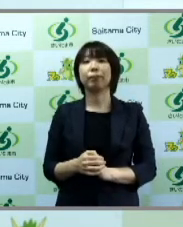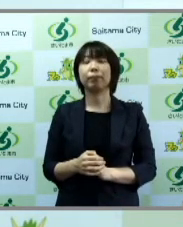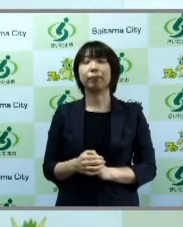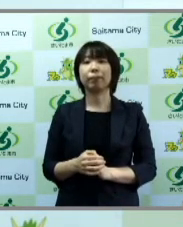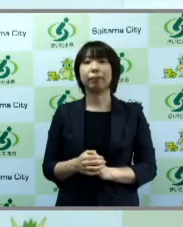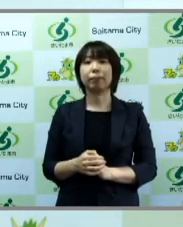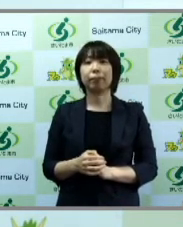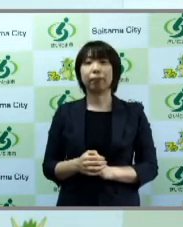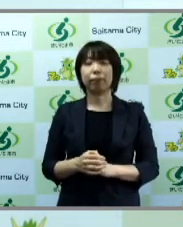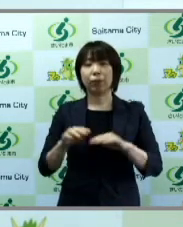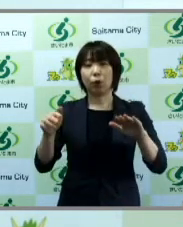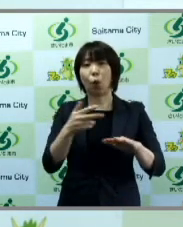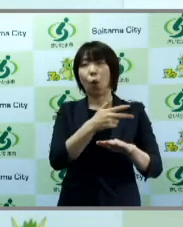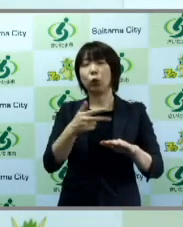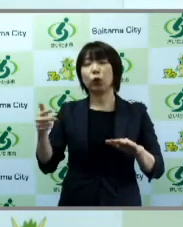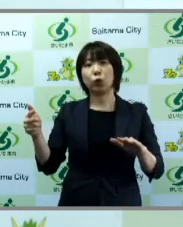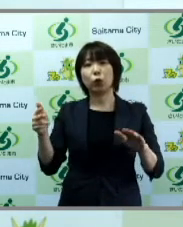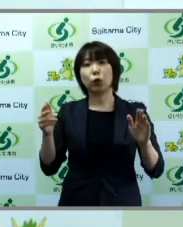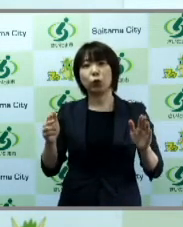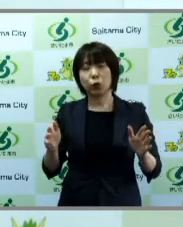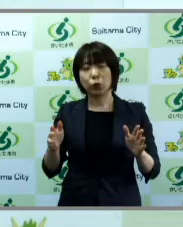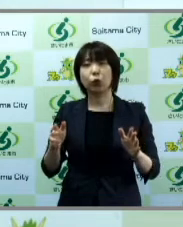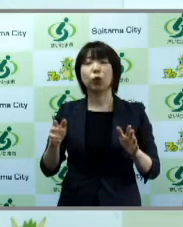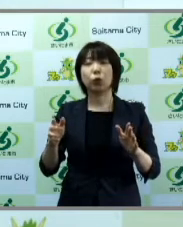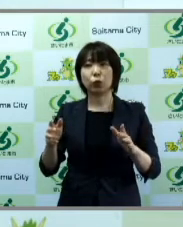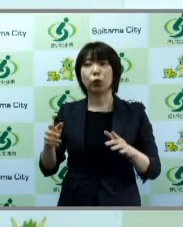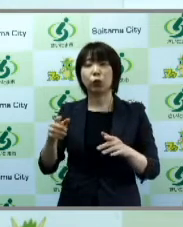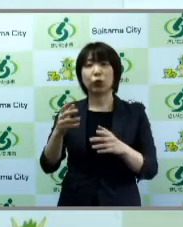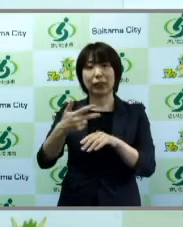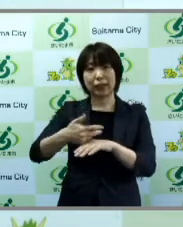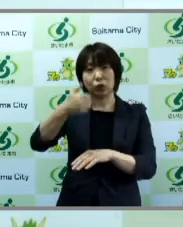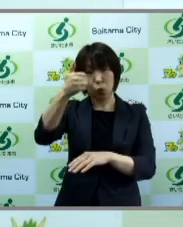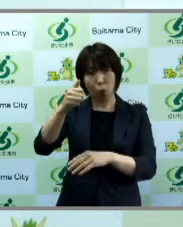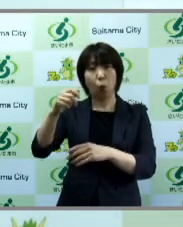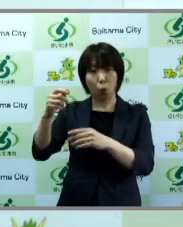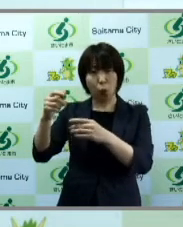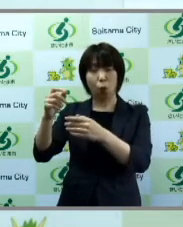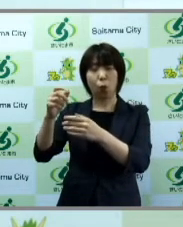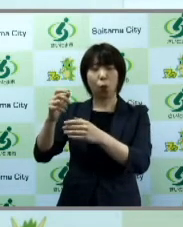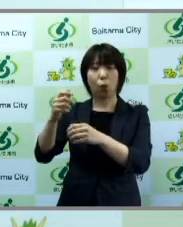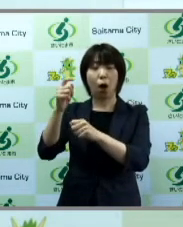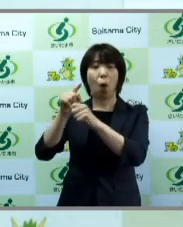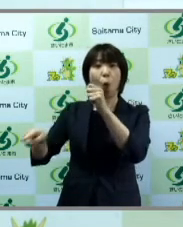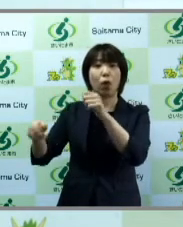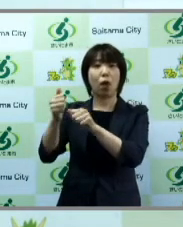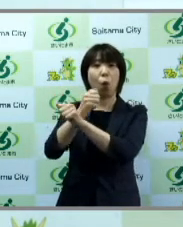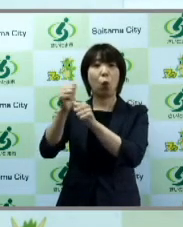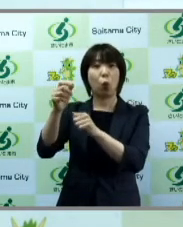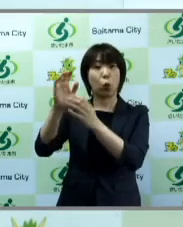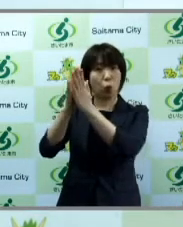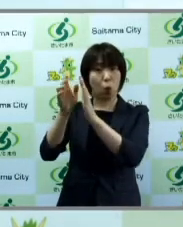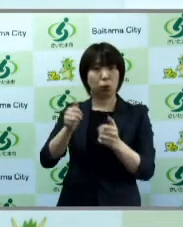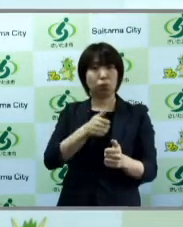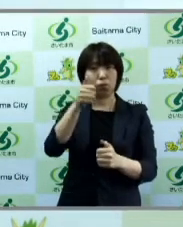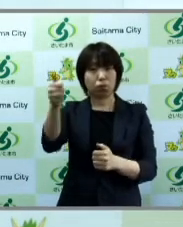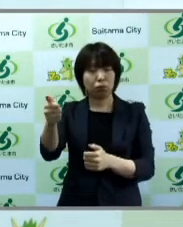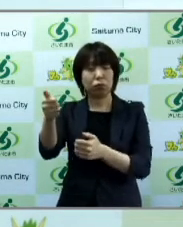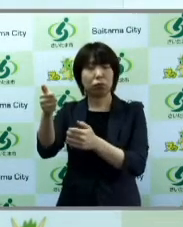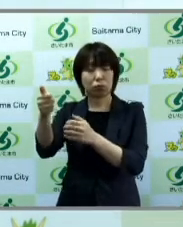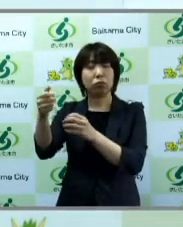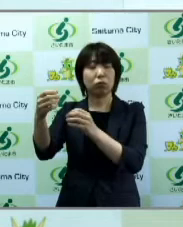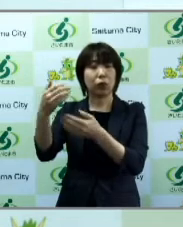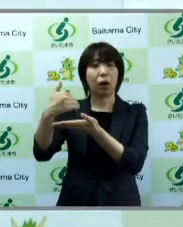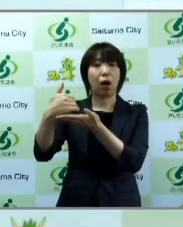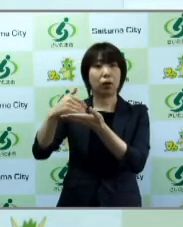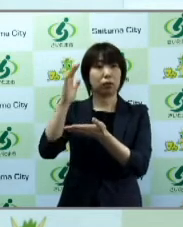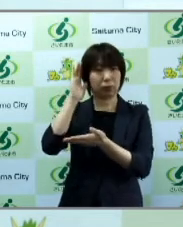今週市長厚労省にも要請に行かれたんですが、今 の対策チームなんか割と事務の方を増やす